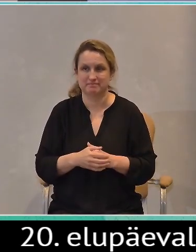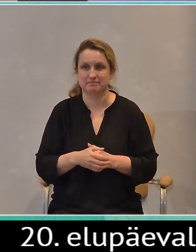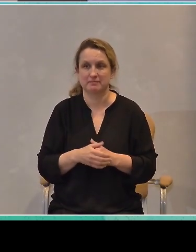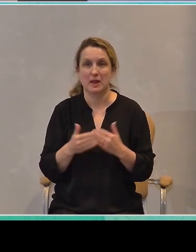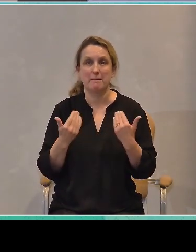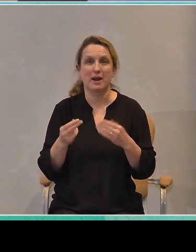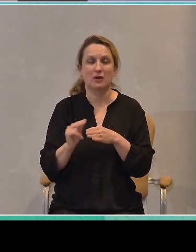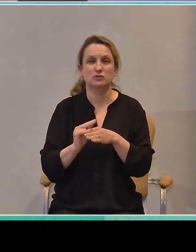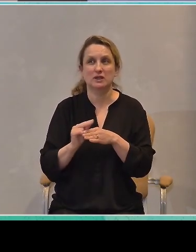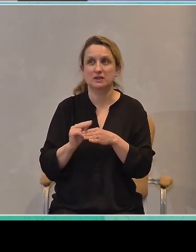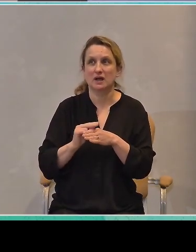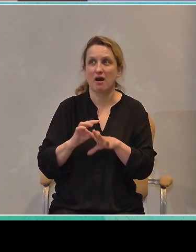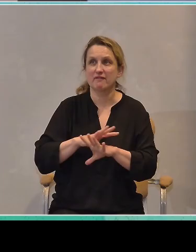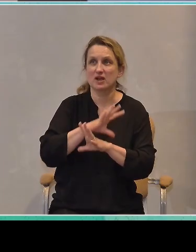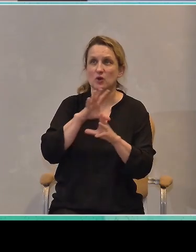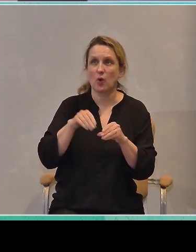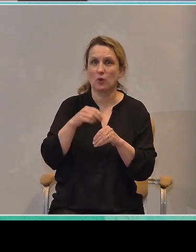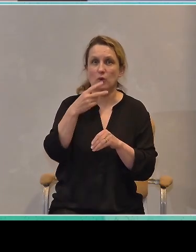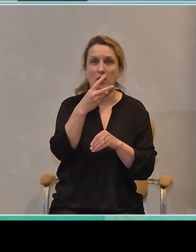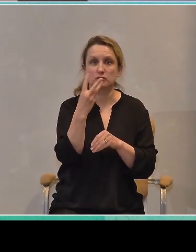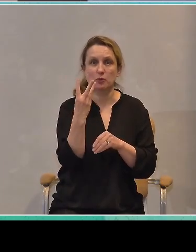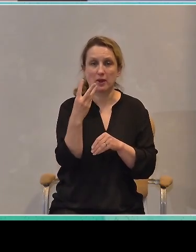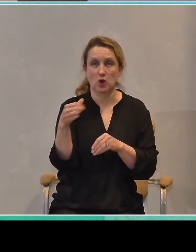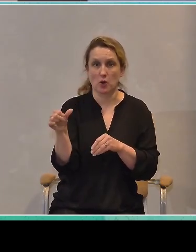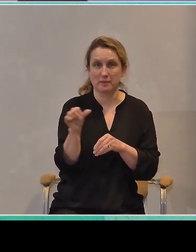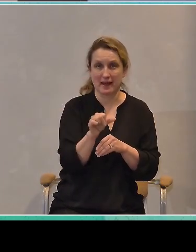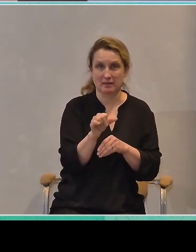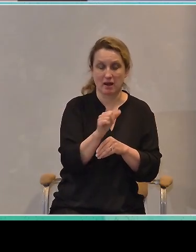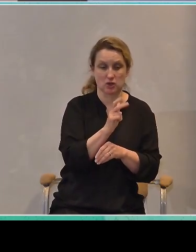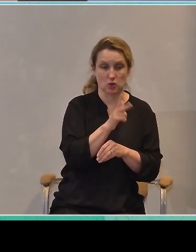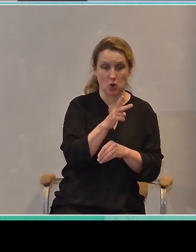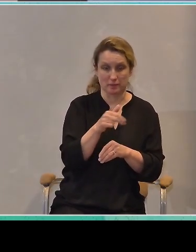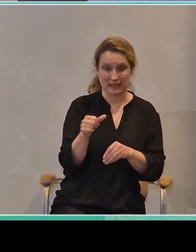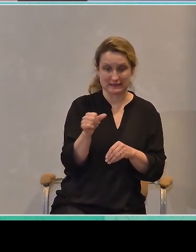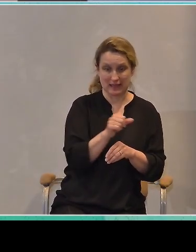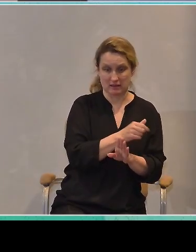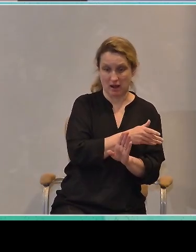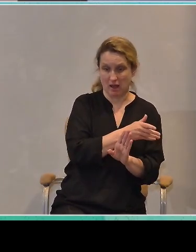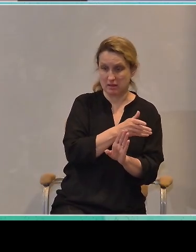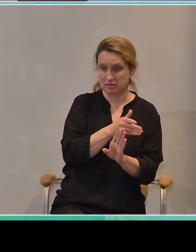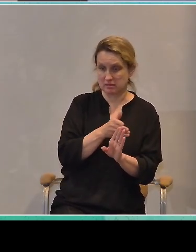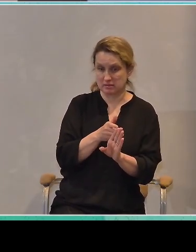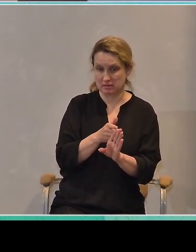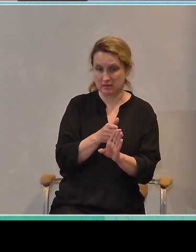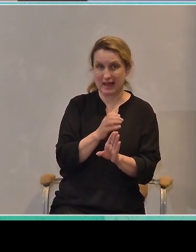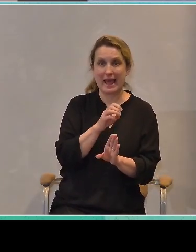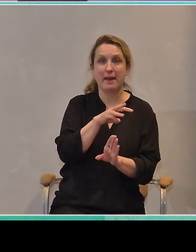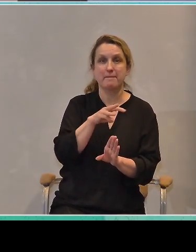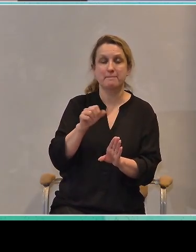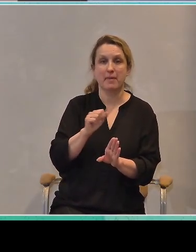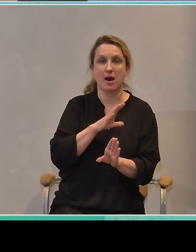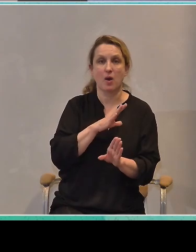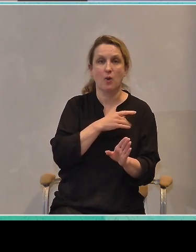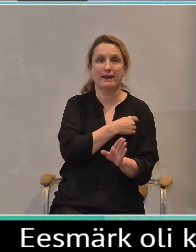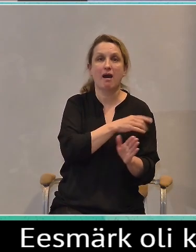Praeguseks on ravi kestnud kokku 23 nädalat. Esimesed 13 nädalat oli emma